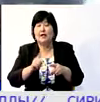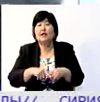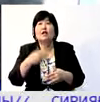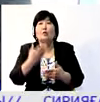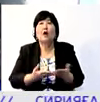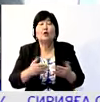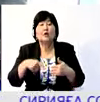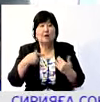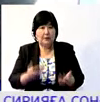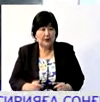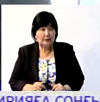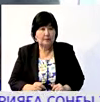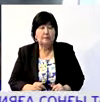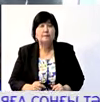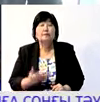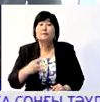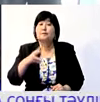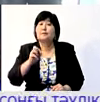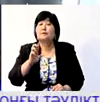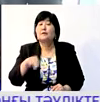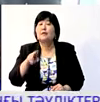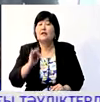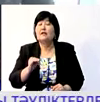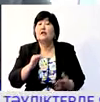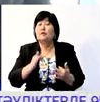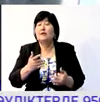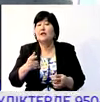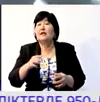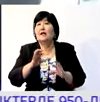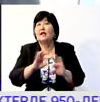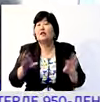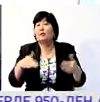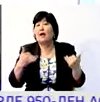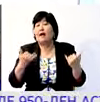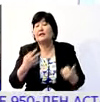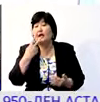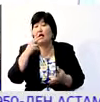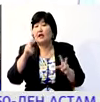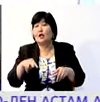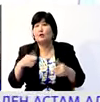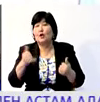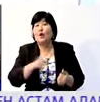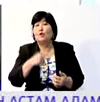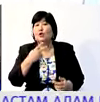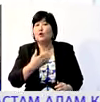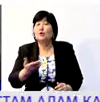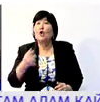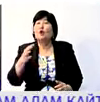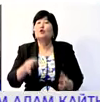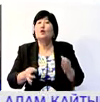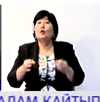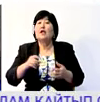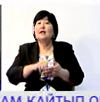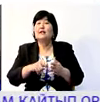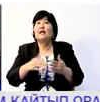берілді. Ол мобильді версия деп айтылады. Сіздерге демонстрация жасап жүрейін. Мысалы, қазір қарап отырсаңыздар, өздеріңіз көріп отырсыздар сот залында, иә?